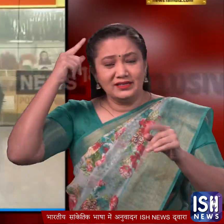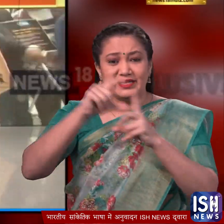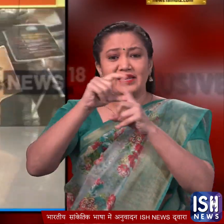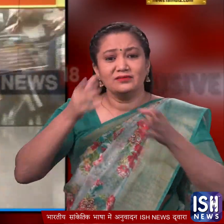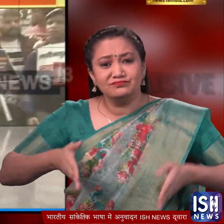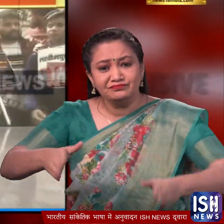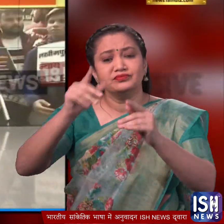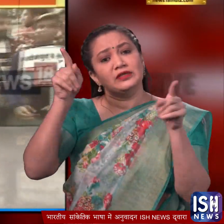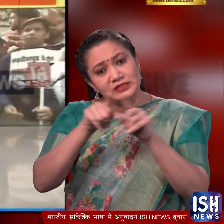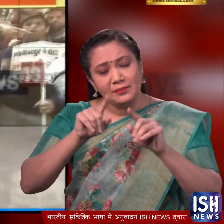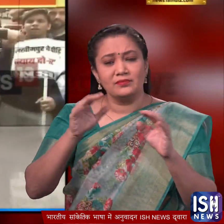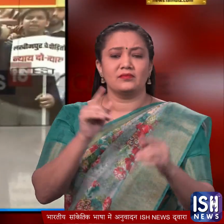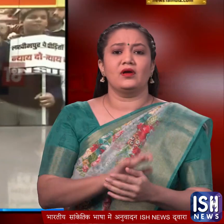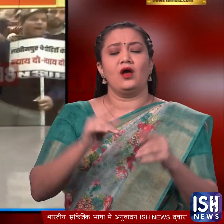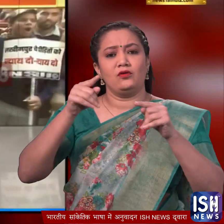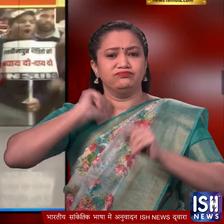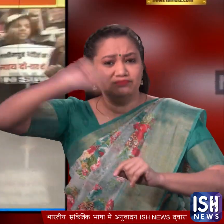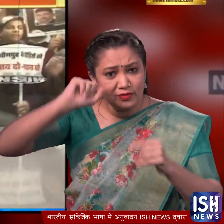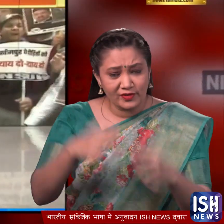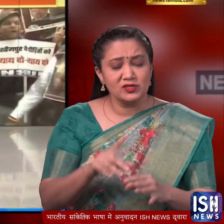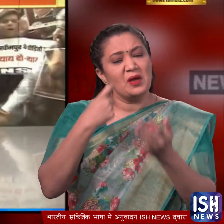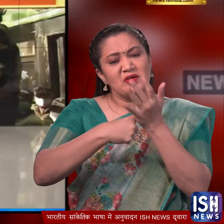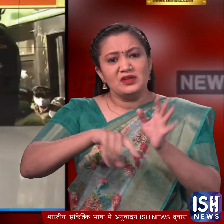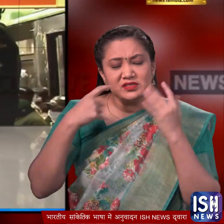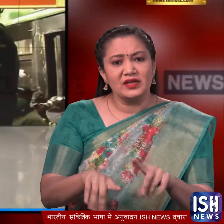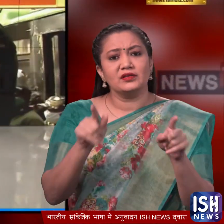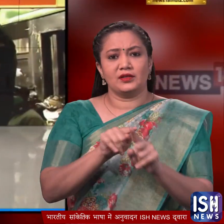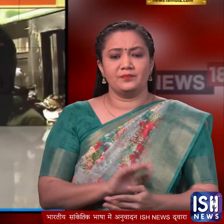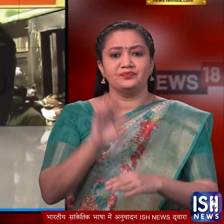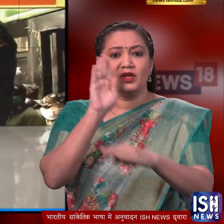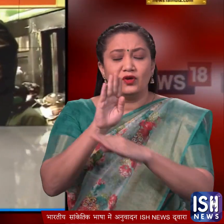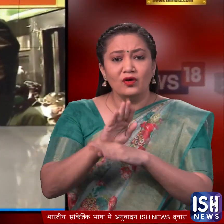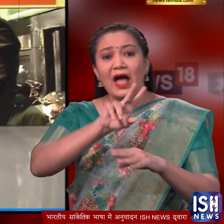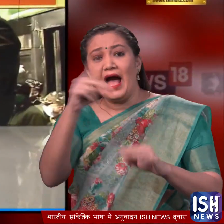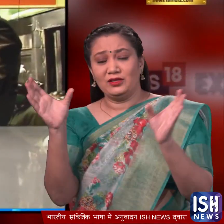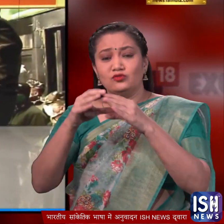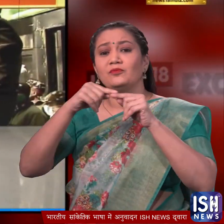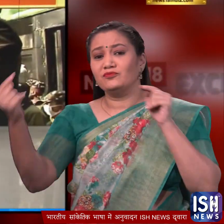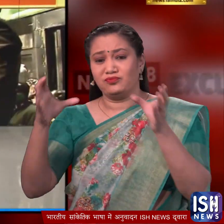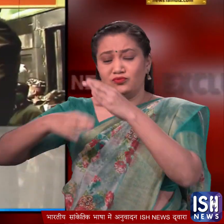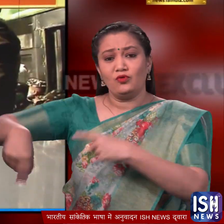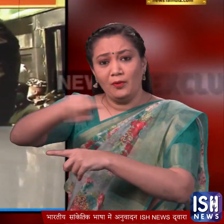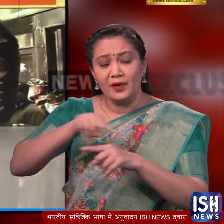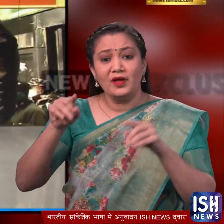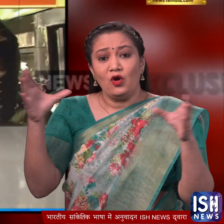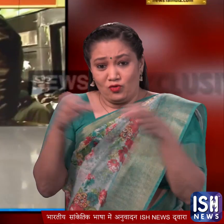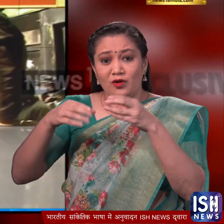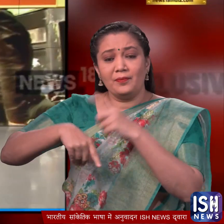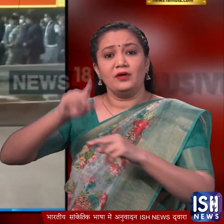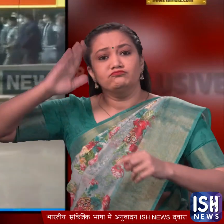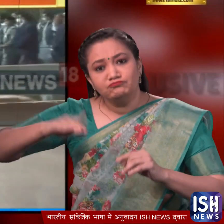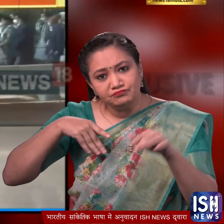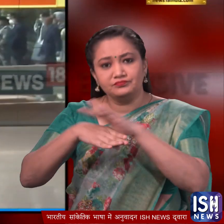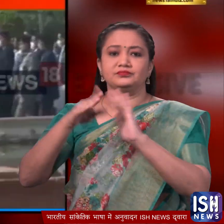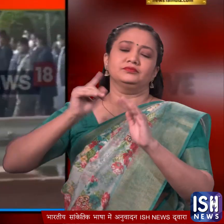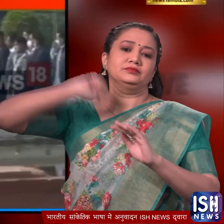सड़कों पर अजय मिश्रा के खिलाफ मोर्चा खोला। तो वहीं अजय मिश्रा के इस्तीफे की मांग कर रही कांग्रेस ने दूसरी विपक्षी पार्टियों के सांसदों के साथ मिलकर